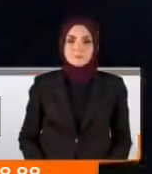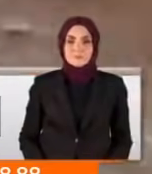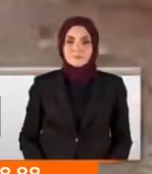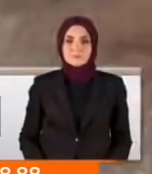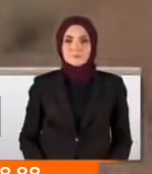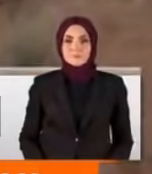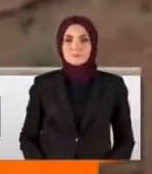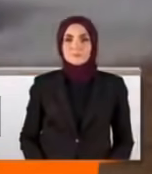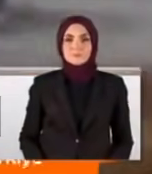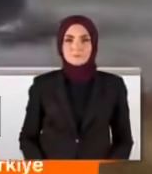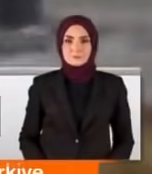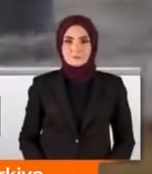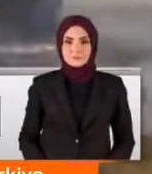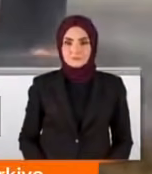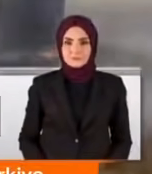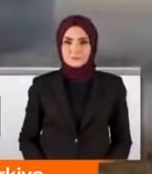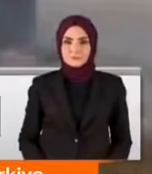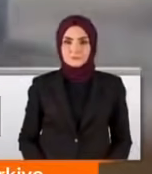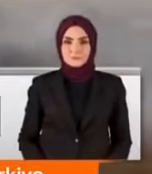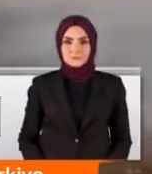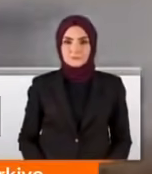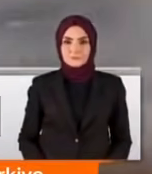Rüzgarla çok çabuk çıktı ya.